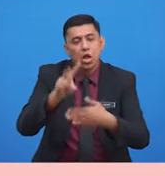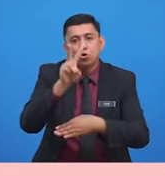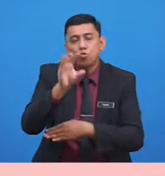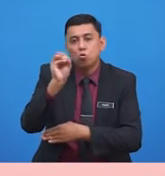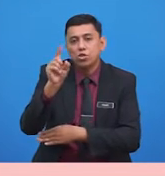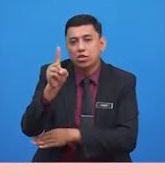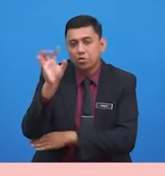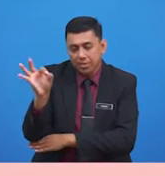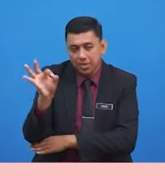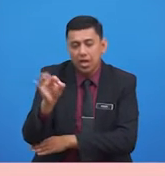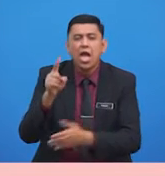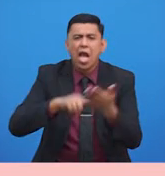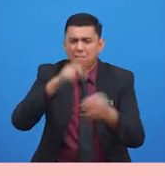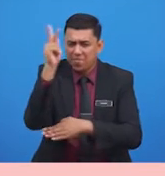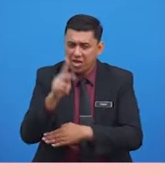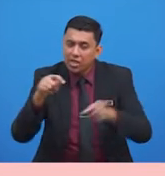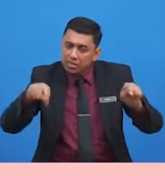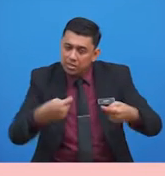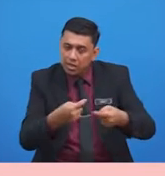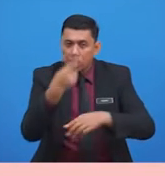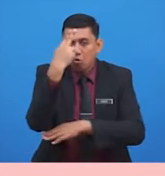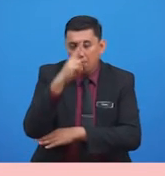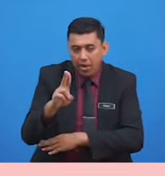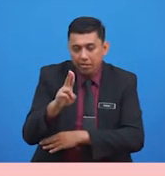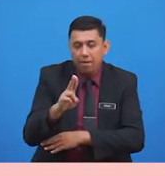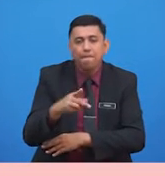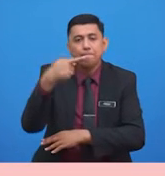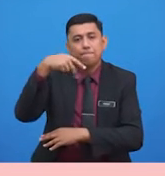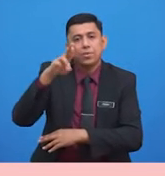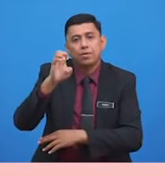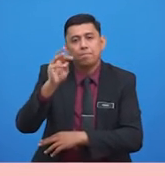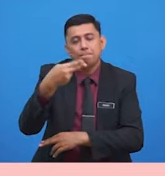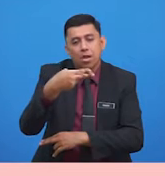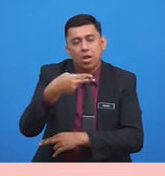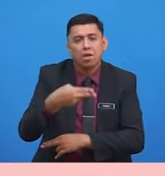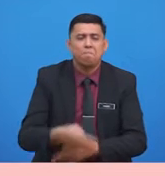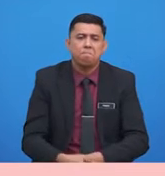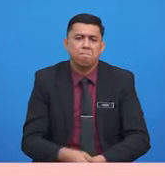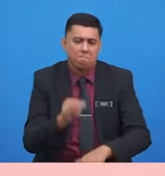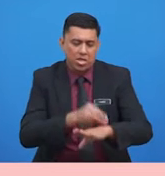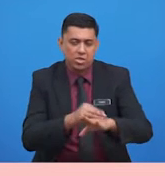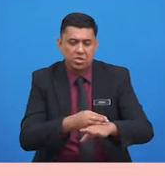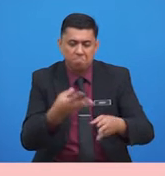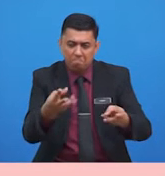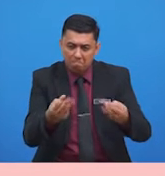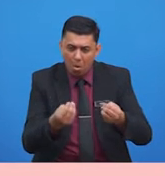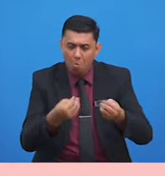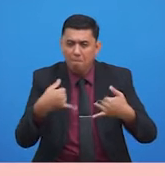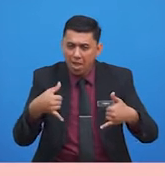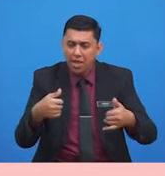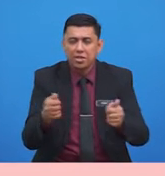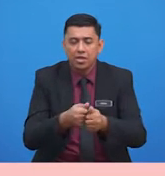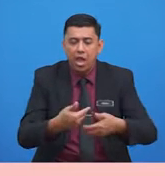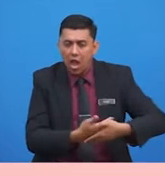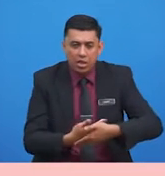Julai 2019, apakah tindakan hormat prema semasa hendak bermain dengan anak